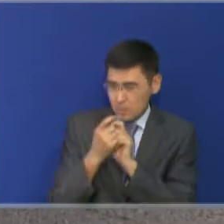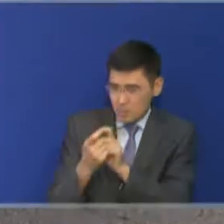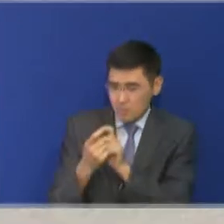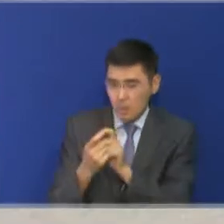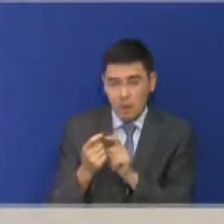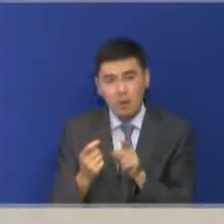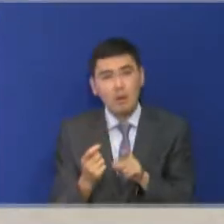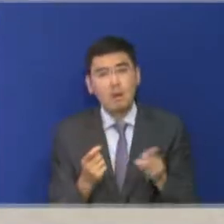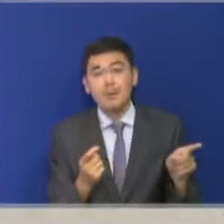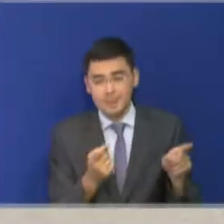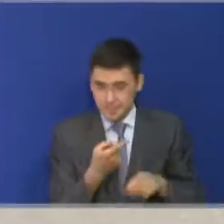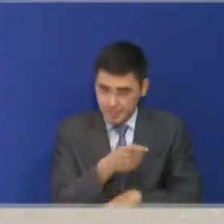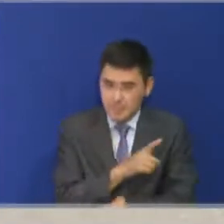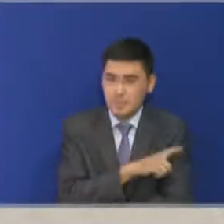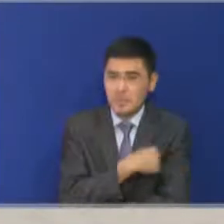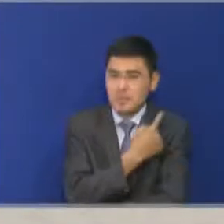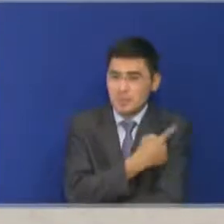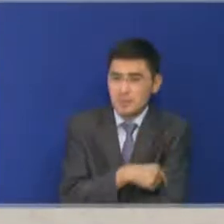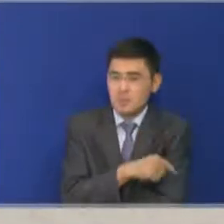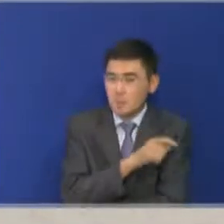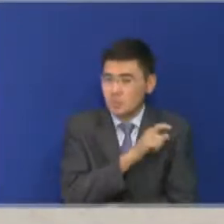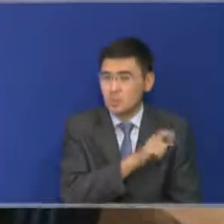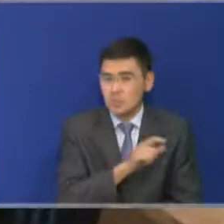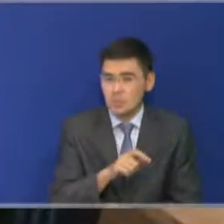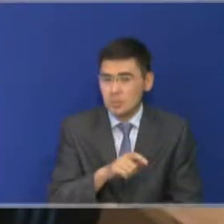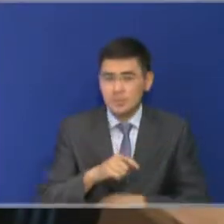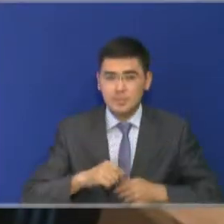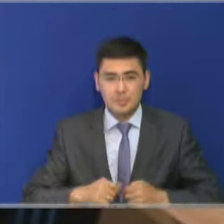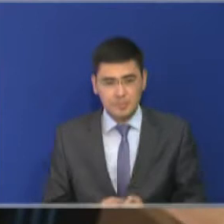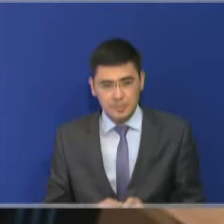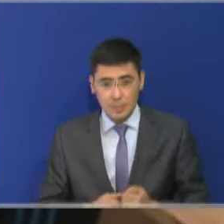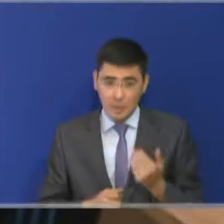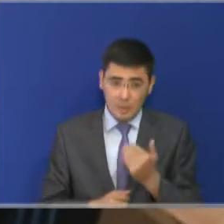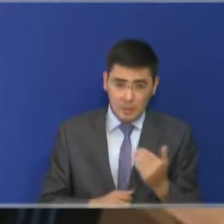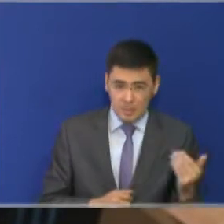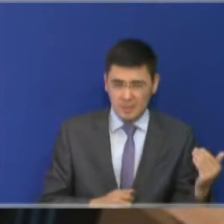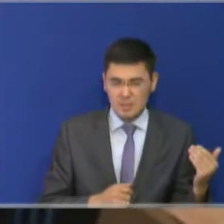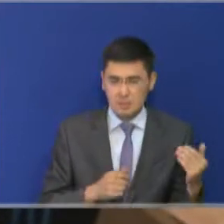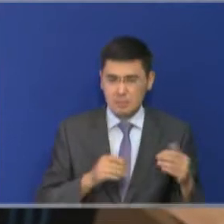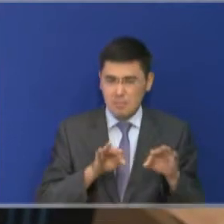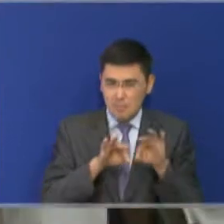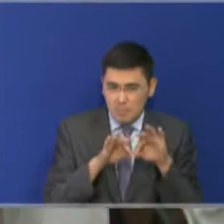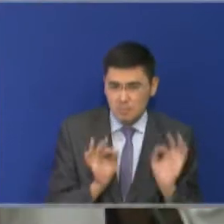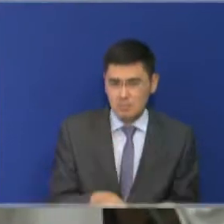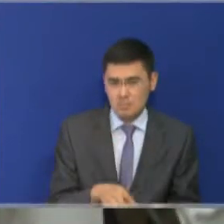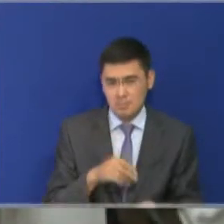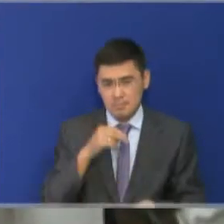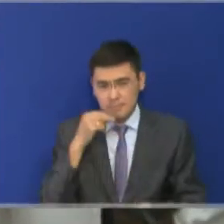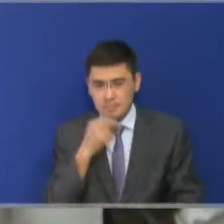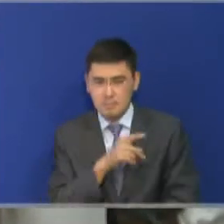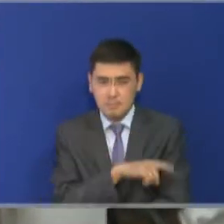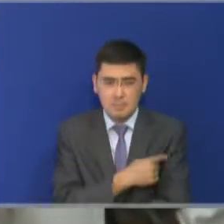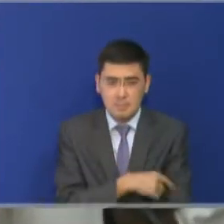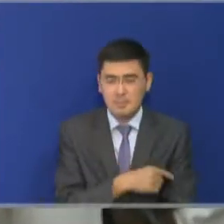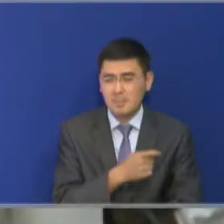қызметкерлерінің әлеуметтік ахуалы басты назарға алынды. Індет белең алған тұста кәсіби біліктілігі жоғары дәрігерлердің тапшылығы анық сезілді. Бұған